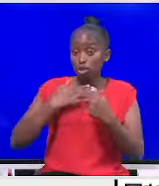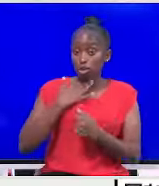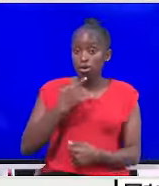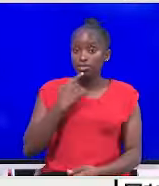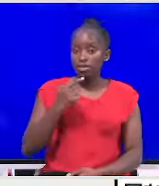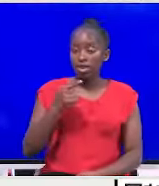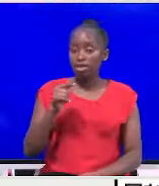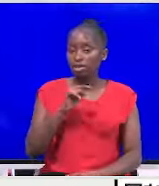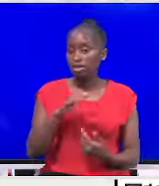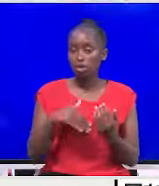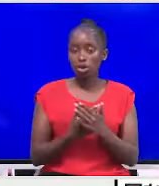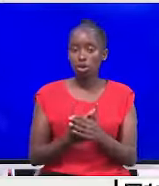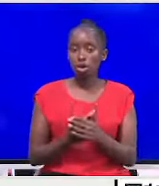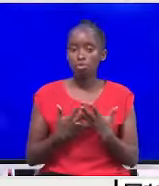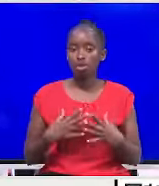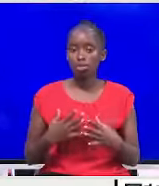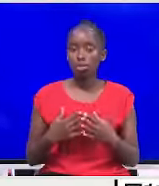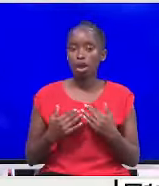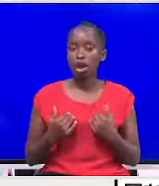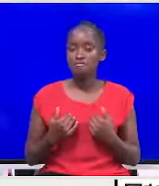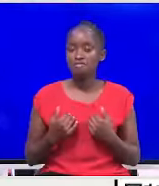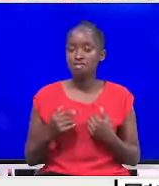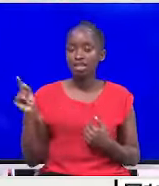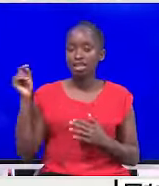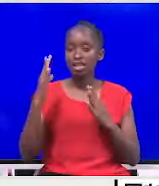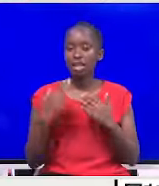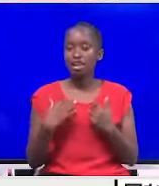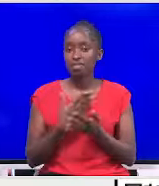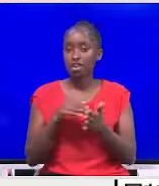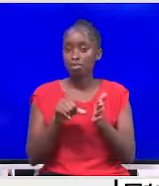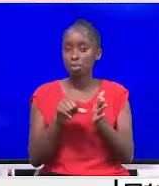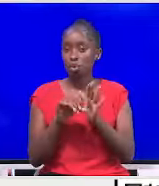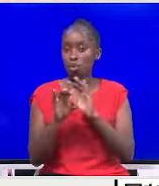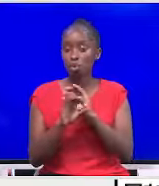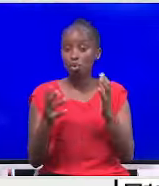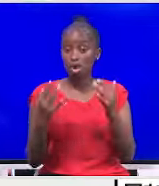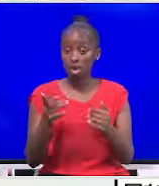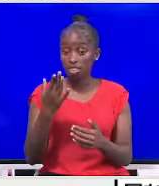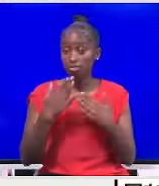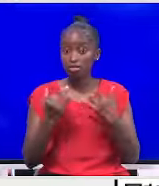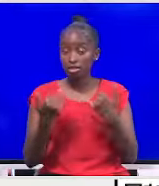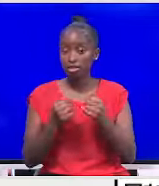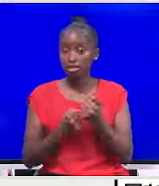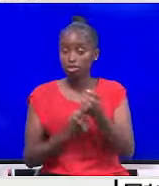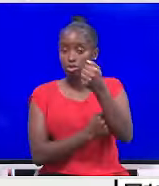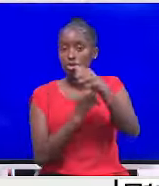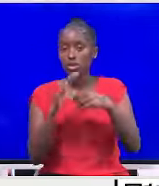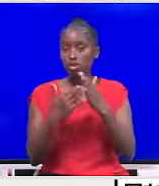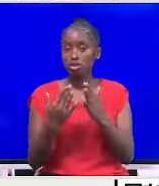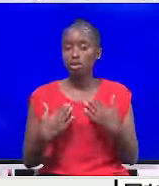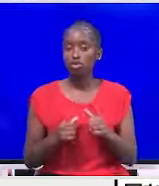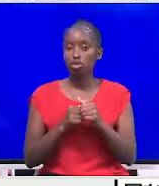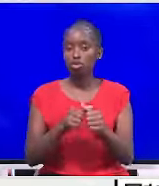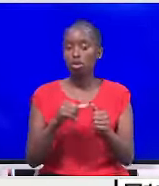hakuna shida yoyote. Shida iko Meru, ni viongozi watatu ndio wanafadhi watu wasumbue na kupiga makelele hapa